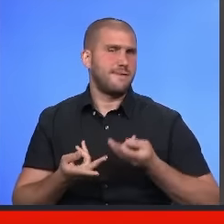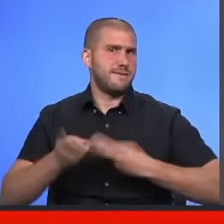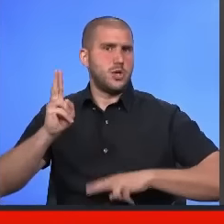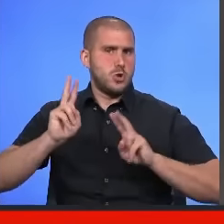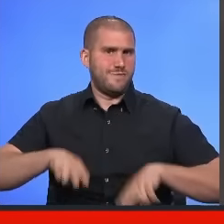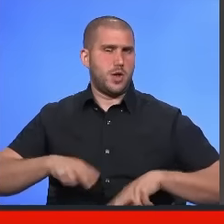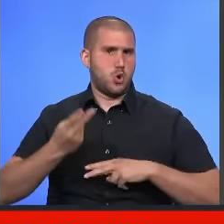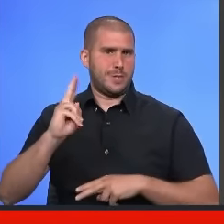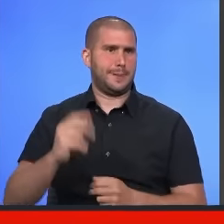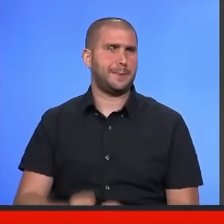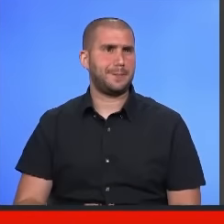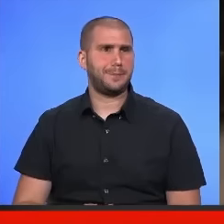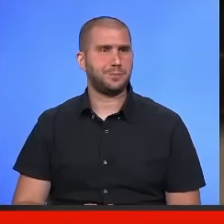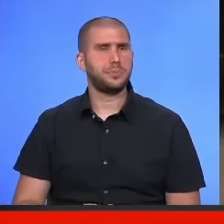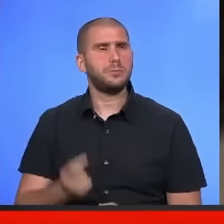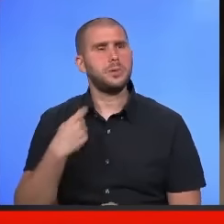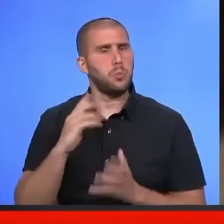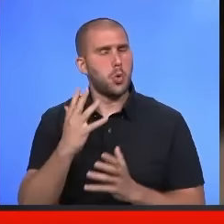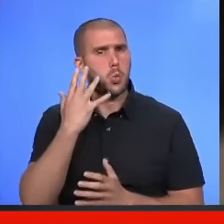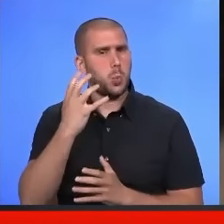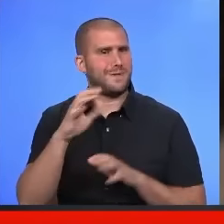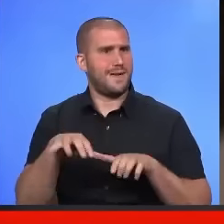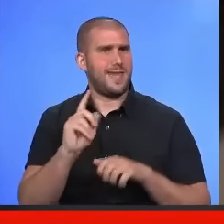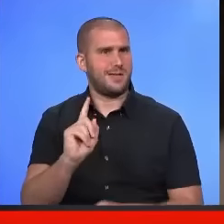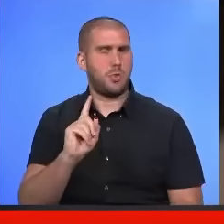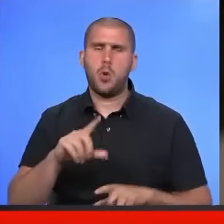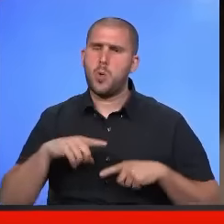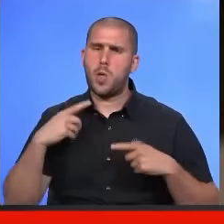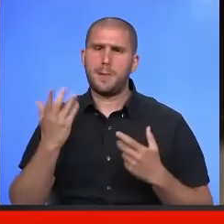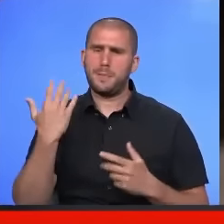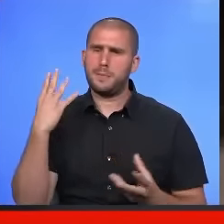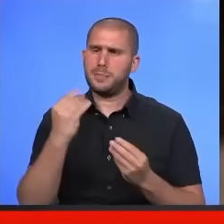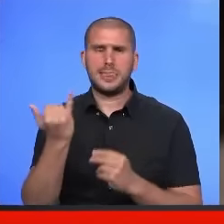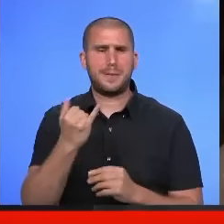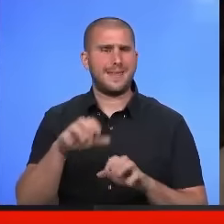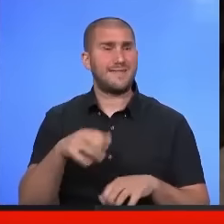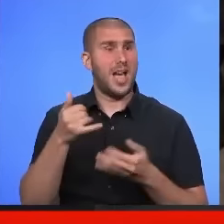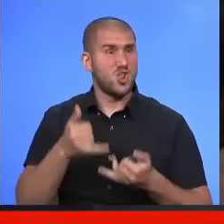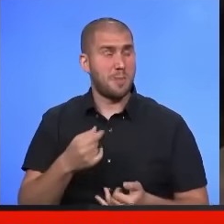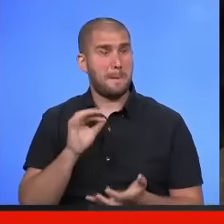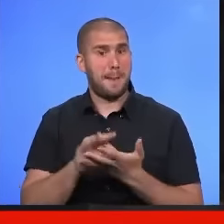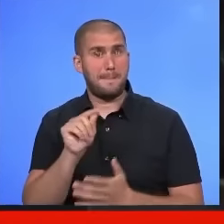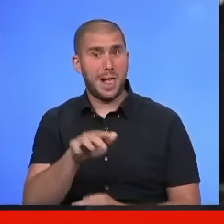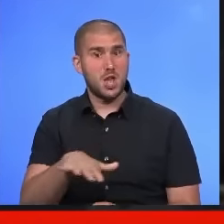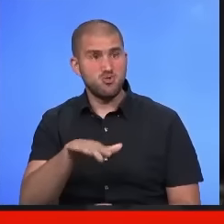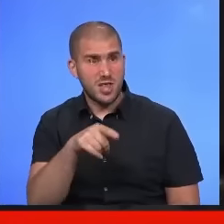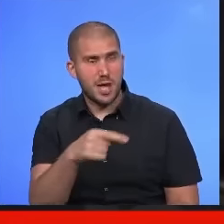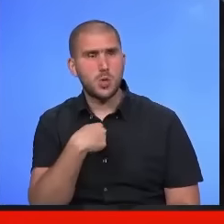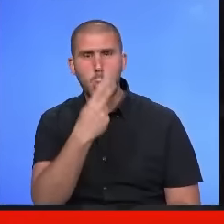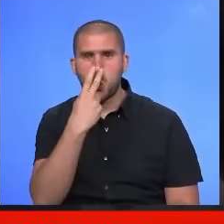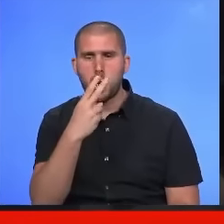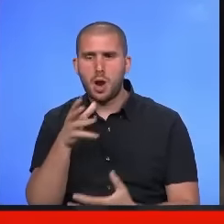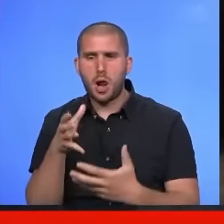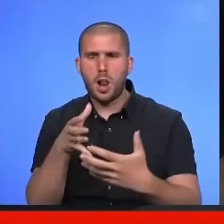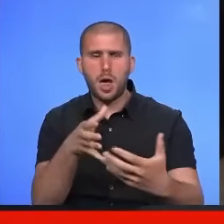אחר לגמרי אני מאוד אוהב כלבים כל החיים היה לי כלב היום כשאני מגיע לשטח ואני רואה